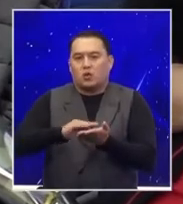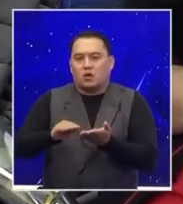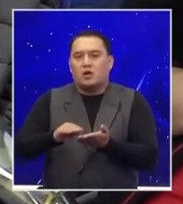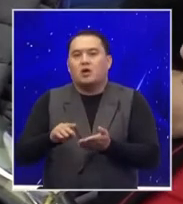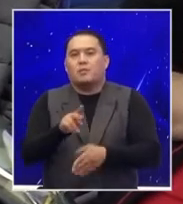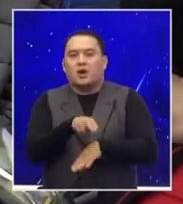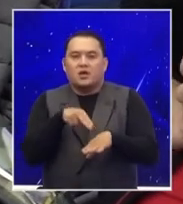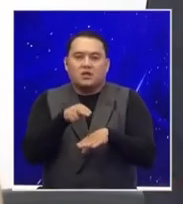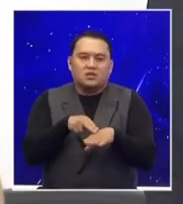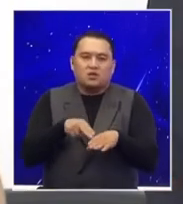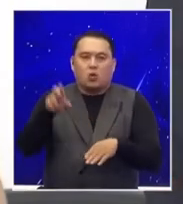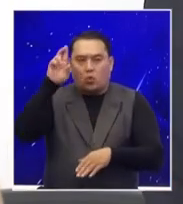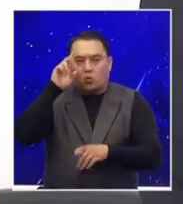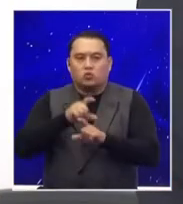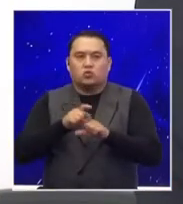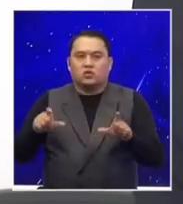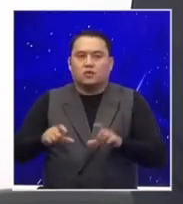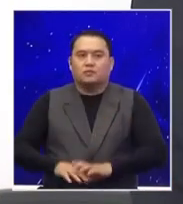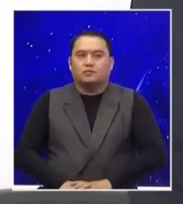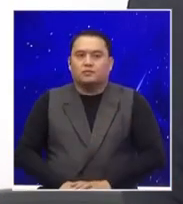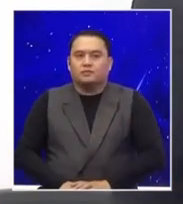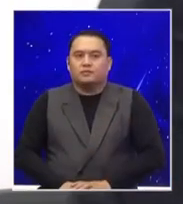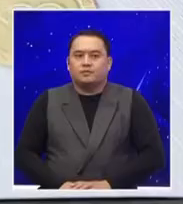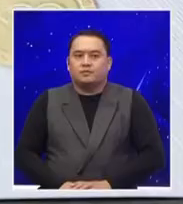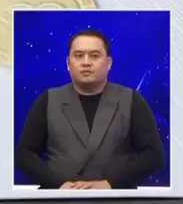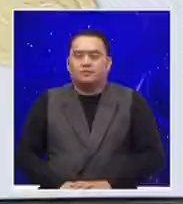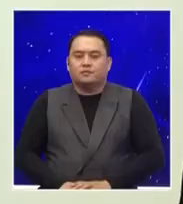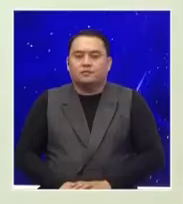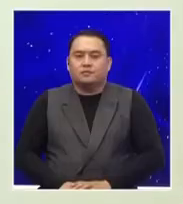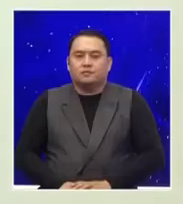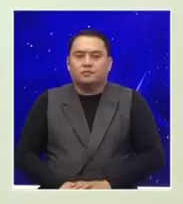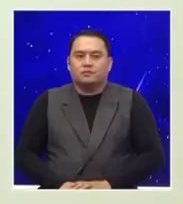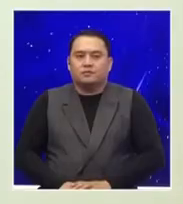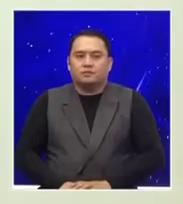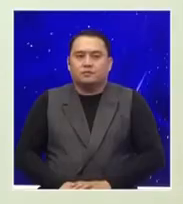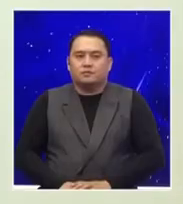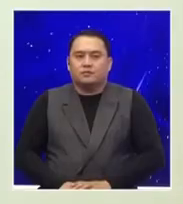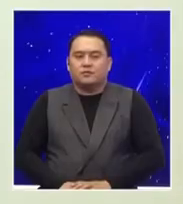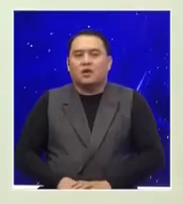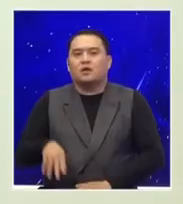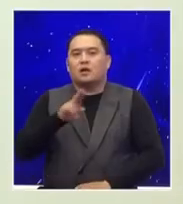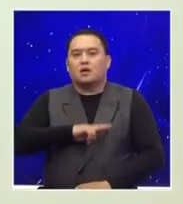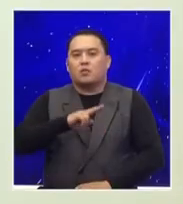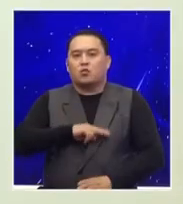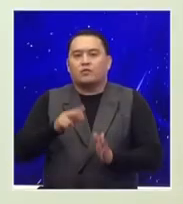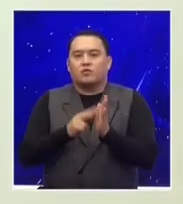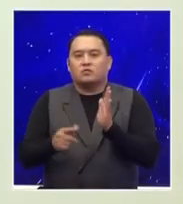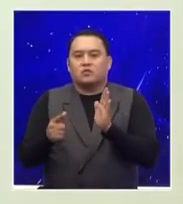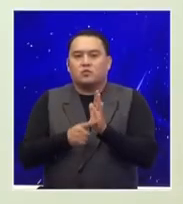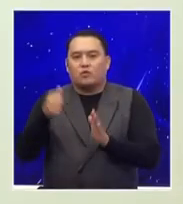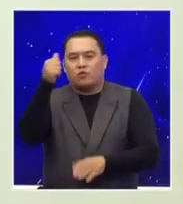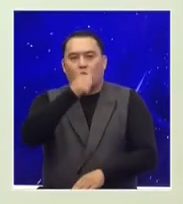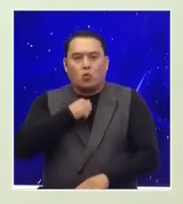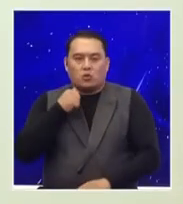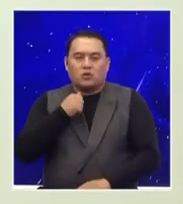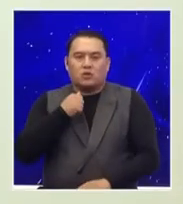СМИ, правоохранительных органов и госслужащие. Я работаю с 87 года, это